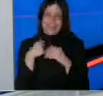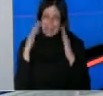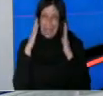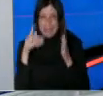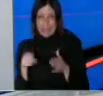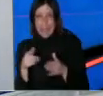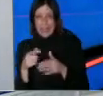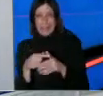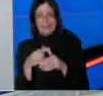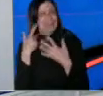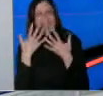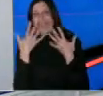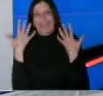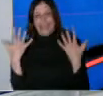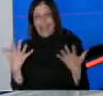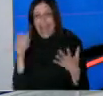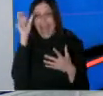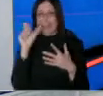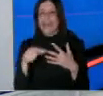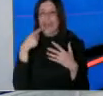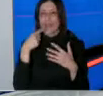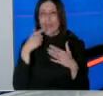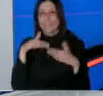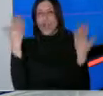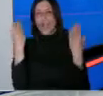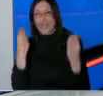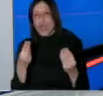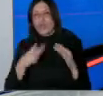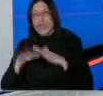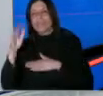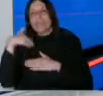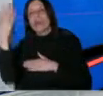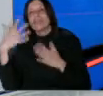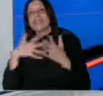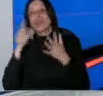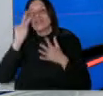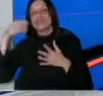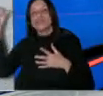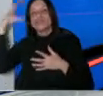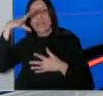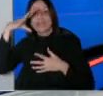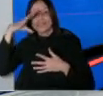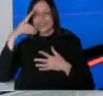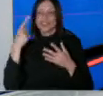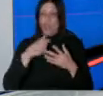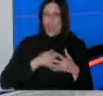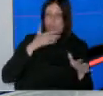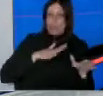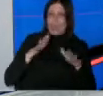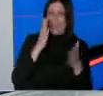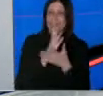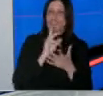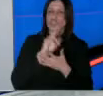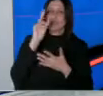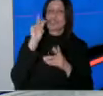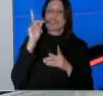ענק, ענק. הבן אדם אומר בוקר טוב, יוצאים החוצה לבדוק אם יש שמש. הבן אדם, ראש ממשלה כבר 12 שנה,